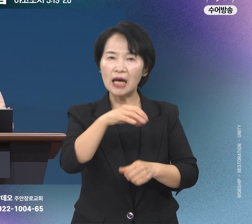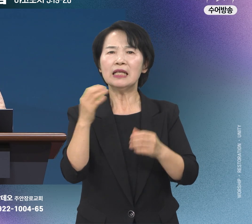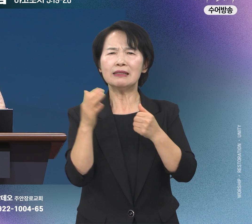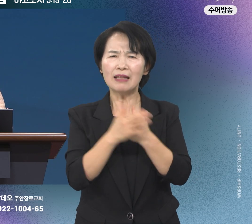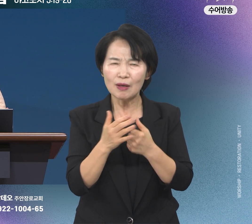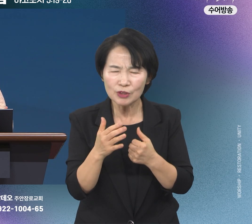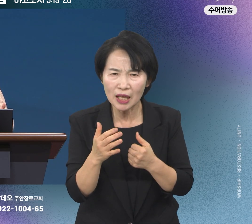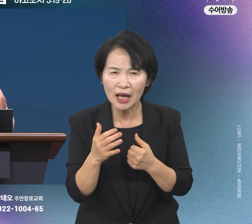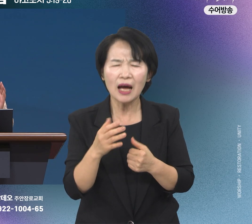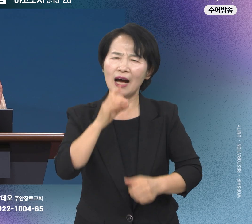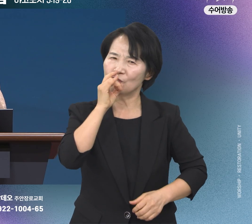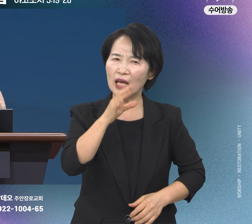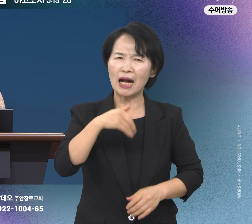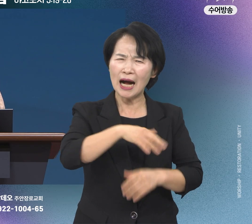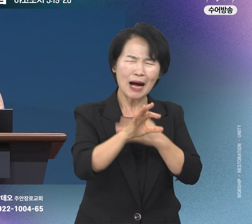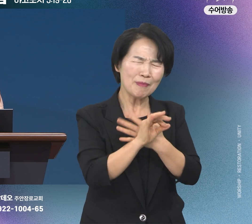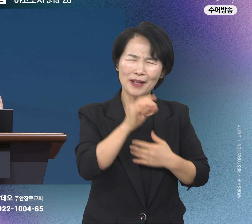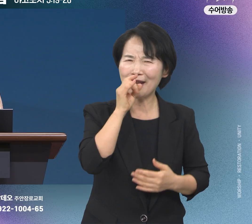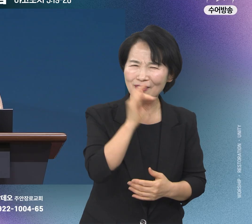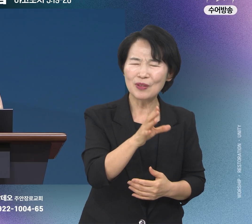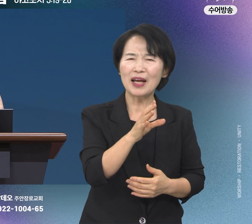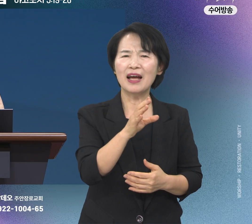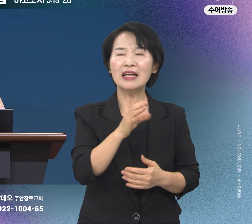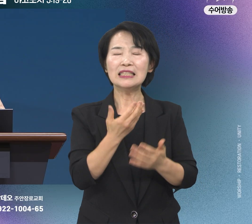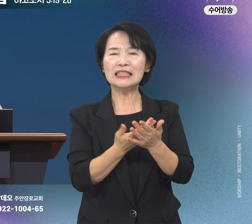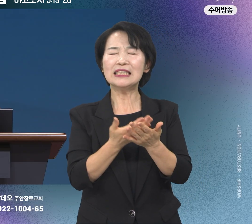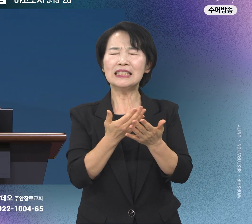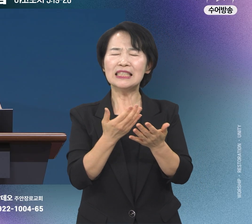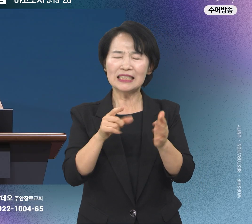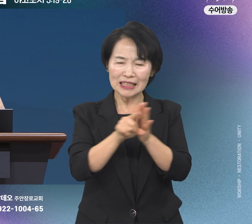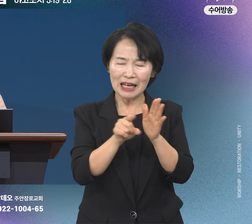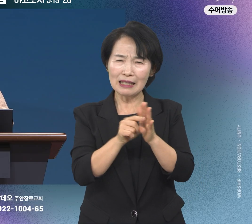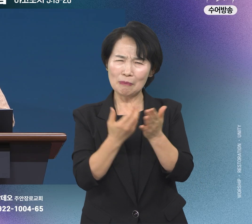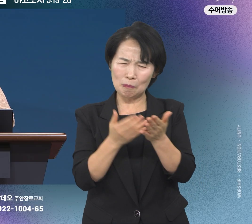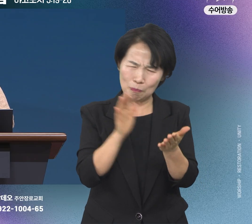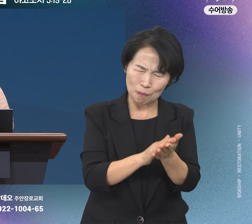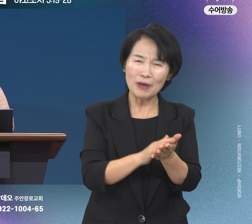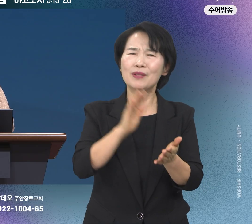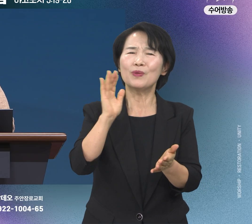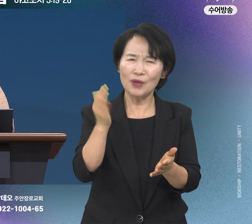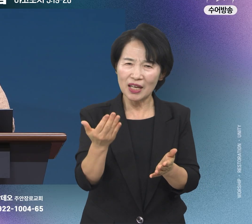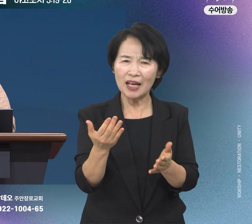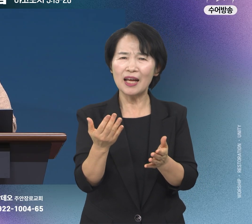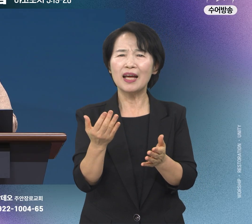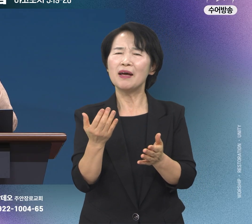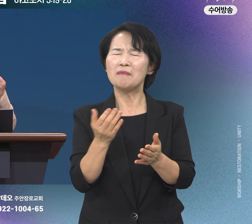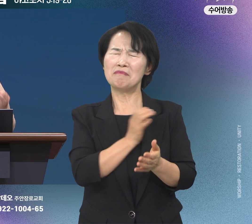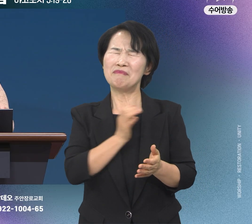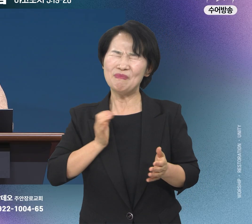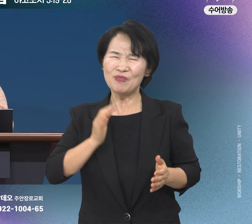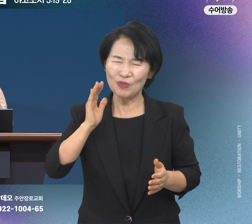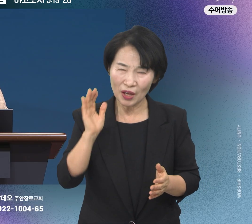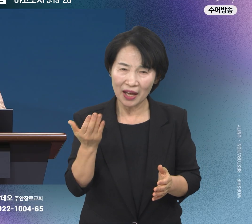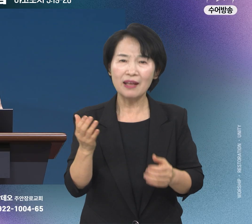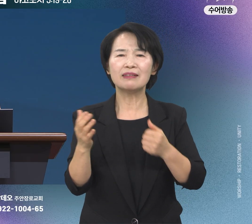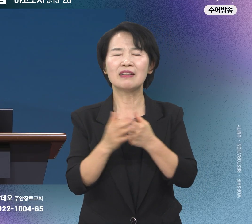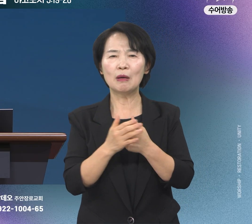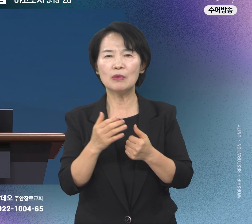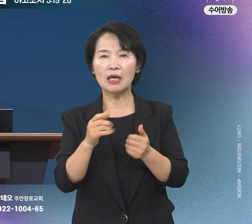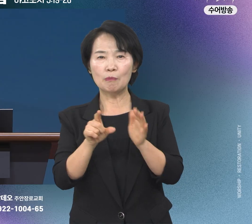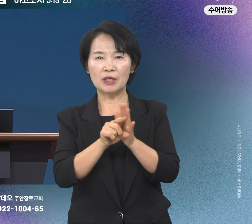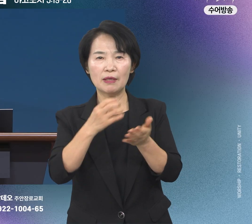상담소에 가기만 하면 다 그렇게 신앙이 변절되니까 저 또한 제 신앙을 빼앗길 줄 알고